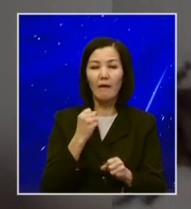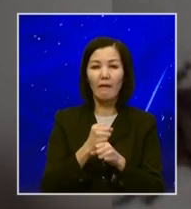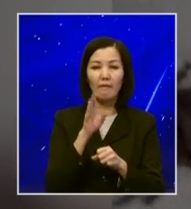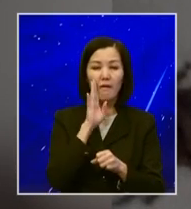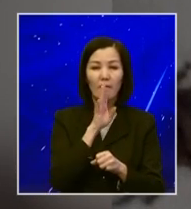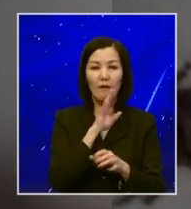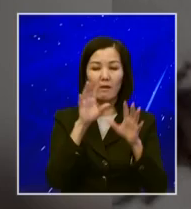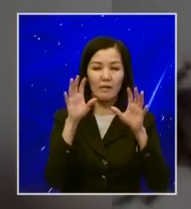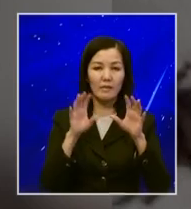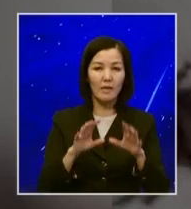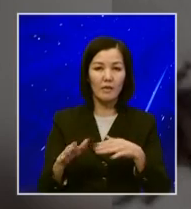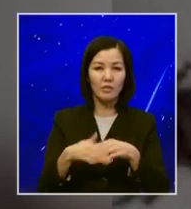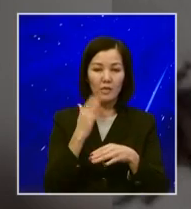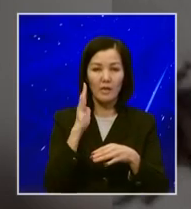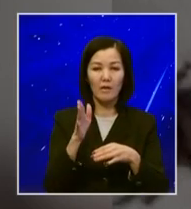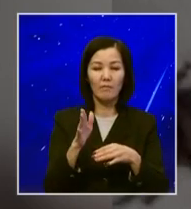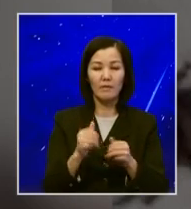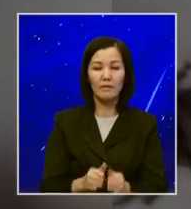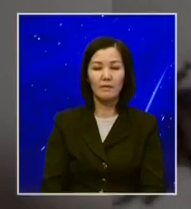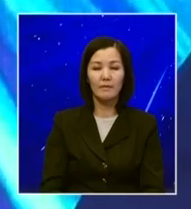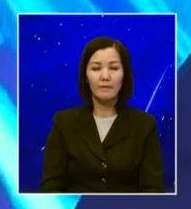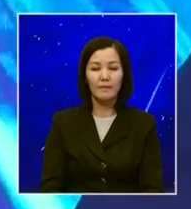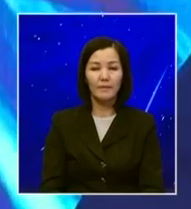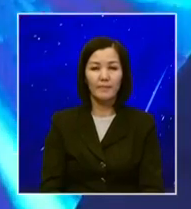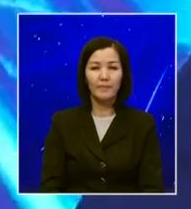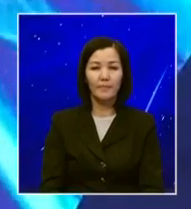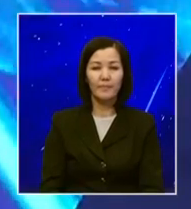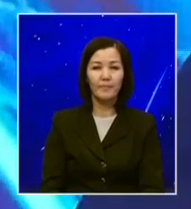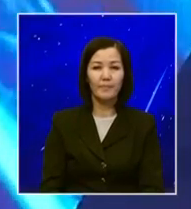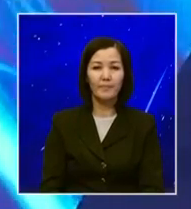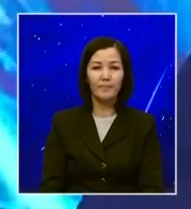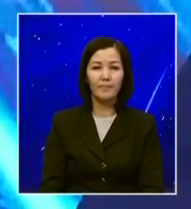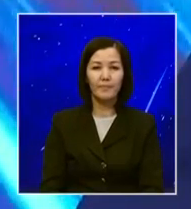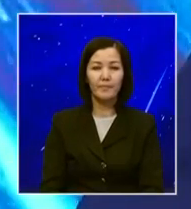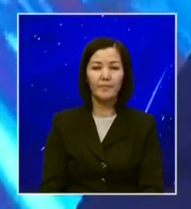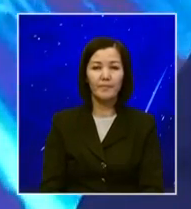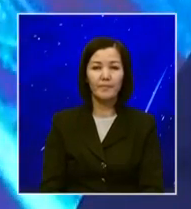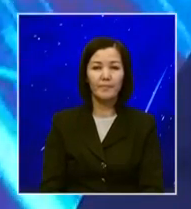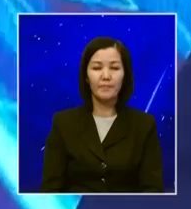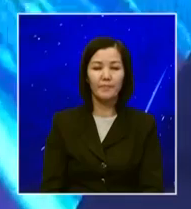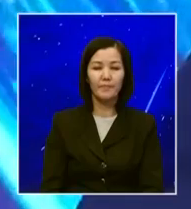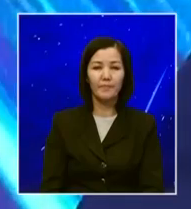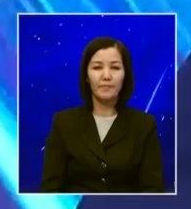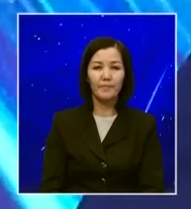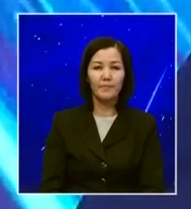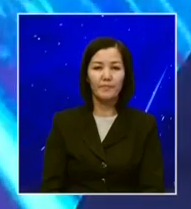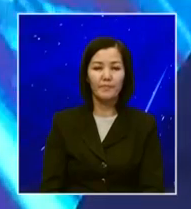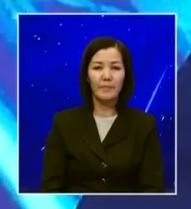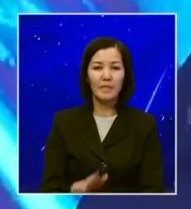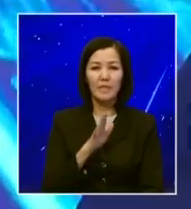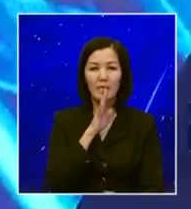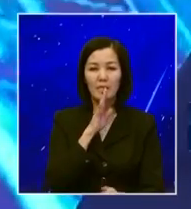заң аясында қатаң шаралар қабылданады, деді Асхат Аймағамбетов. Когда девочка сидит на